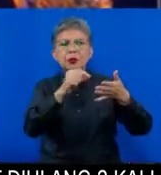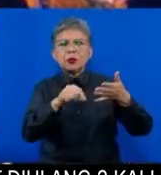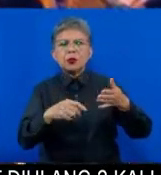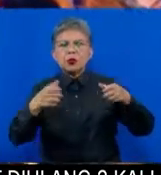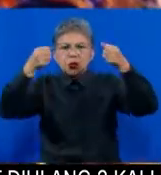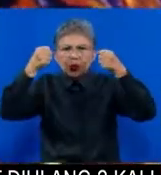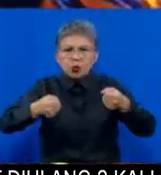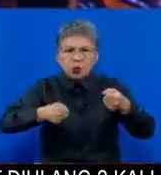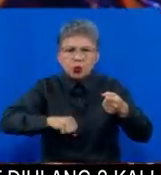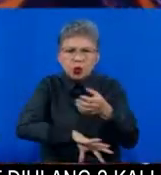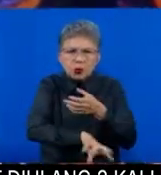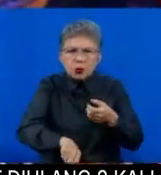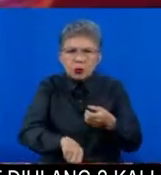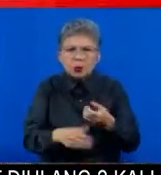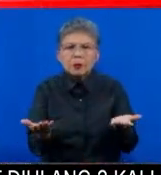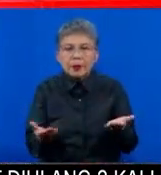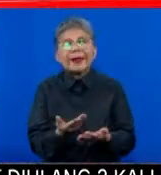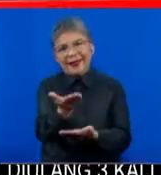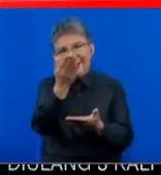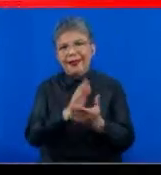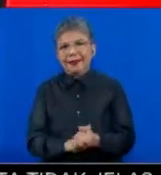Berikut ulasannya bagi Anda.